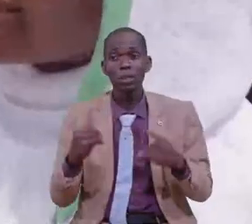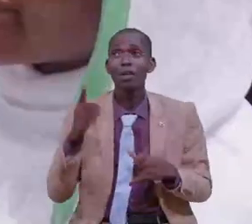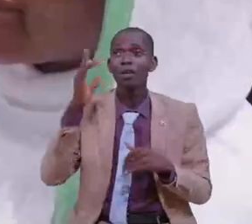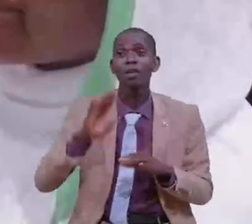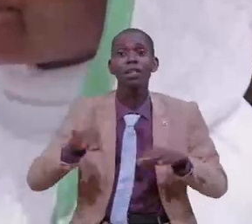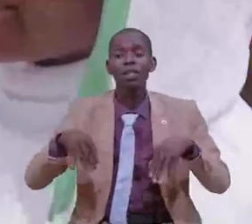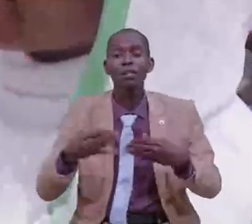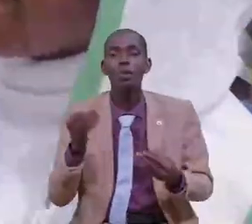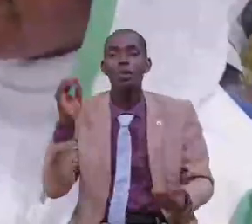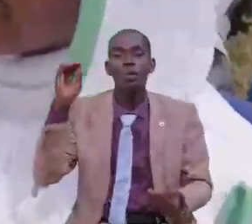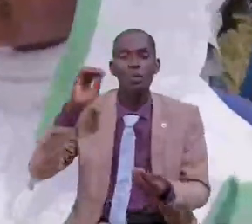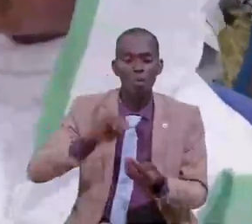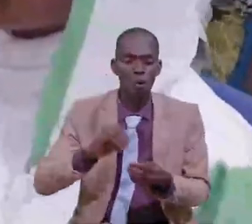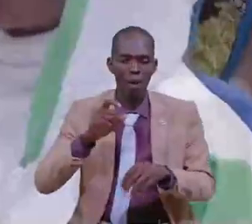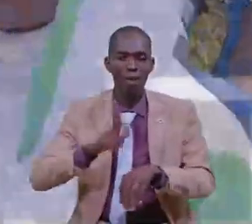force complémentaire.